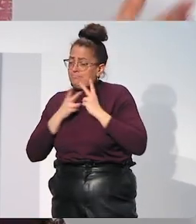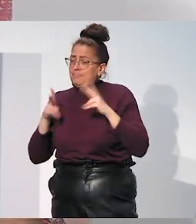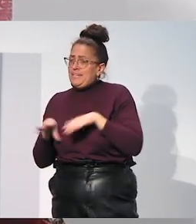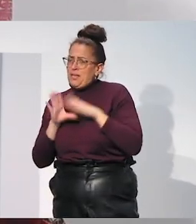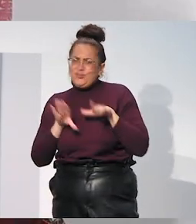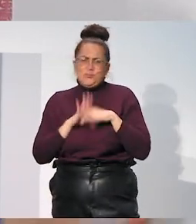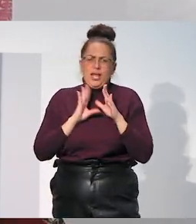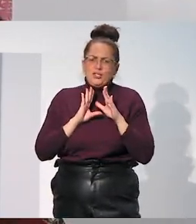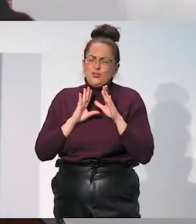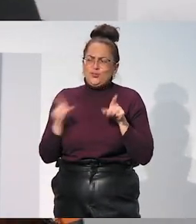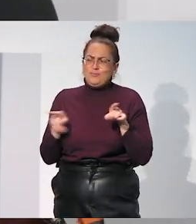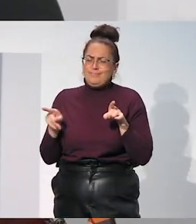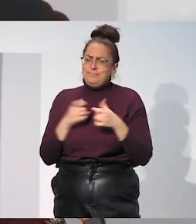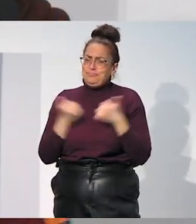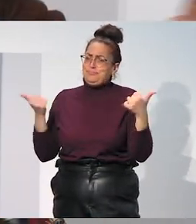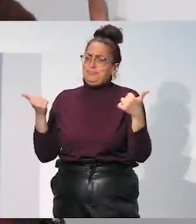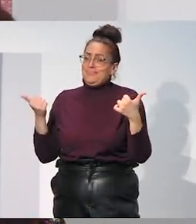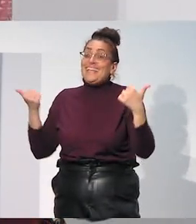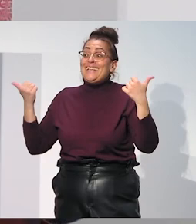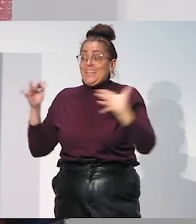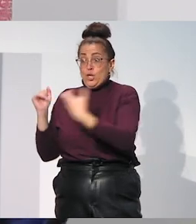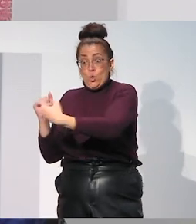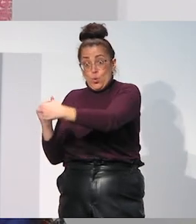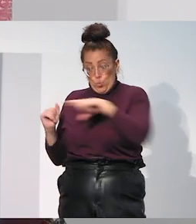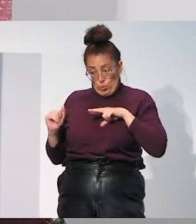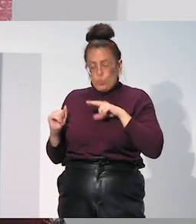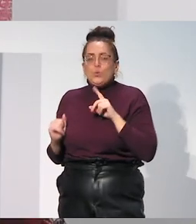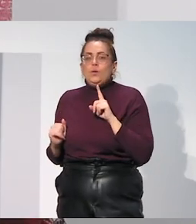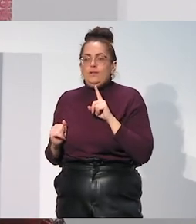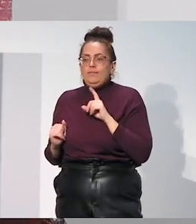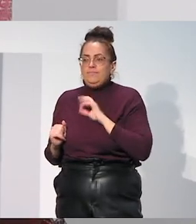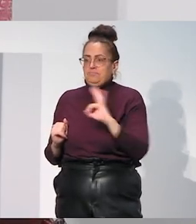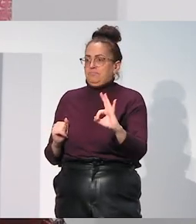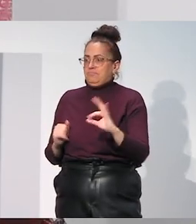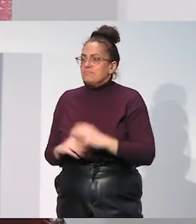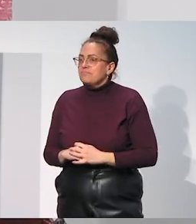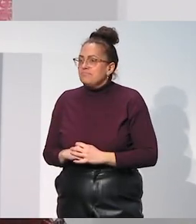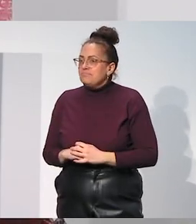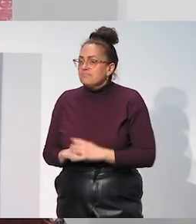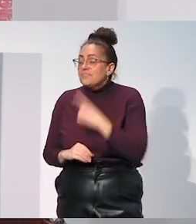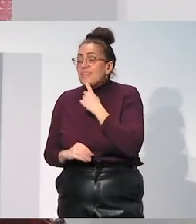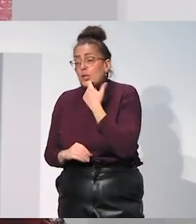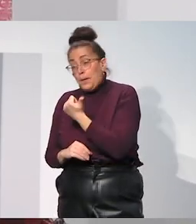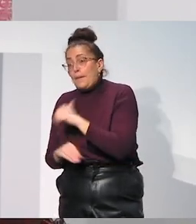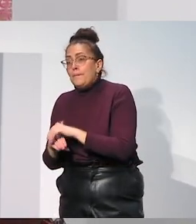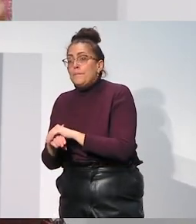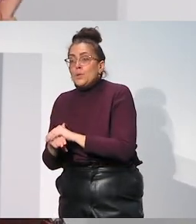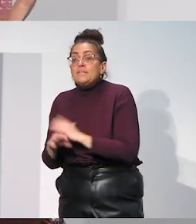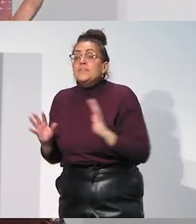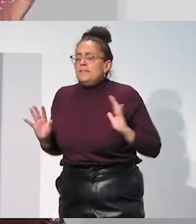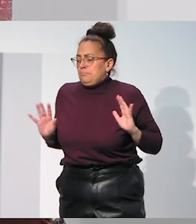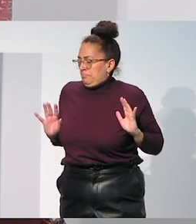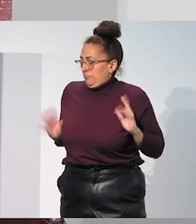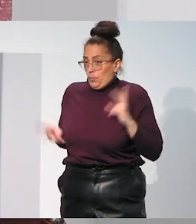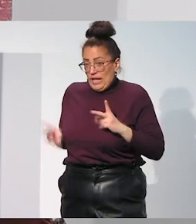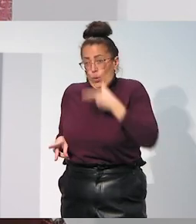est rentré. Et il est rentré, vous avez raison, pour toutes sortes de raisons qui le dépassent un peu probablement, mais aussi